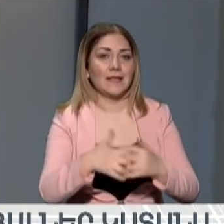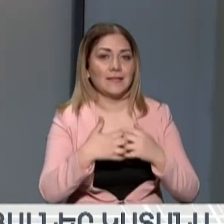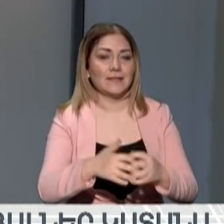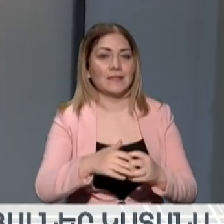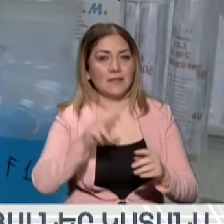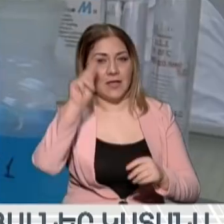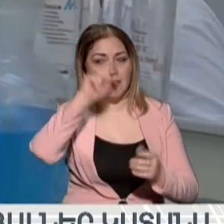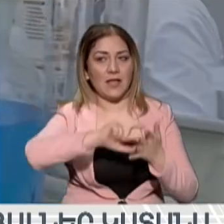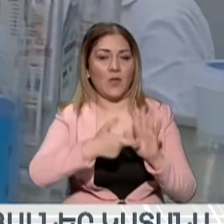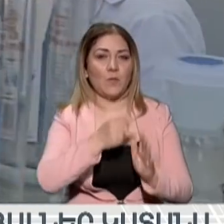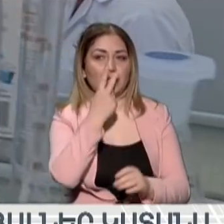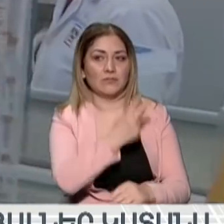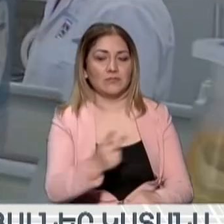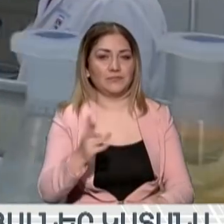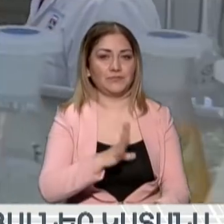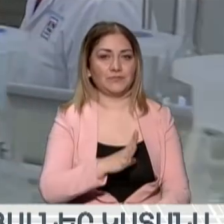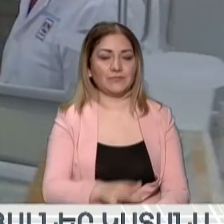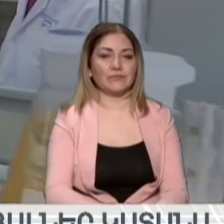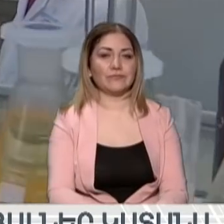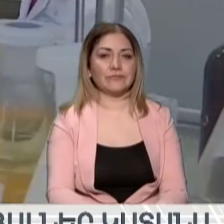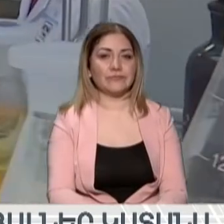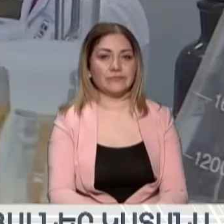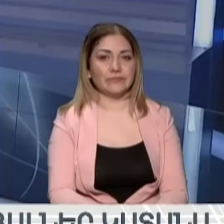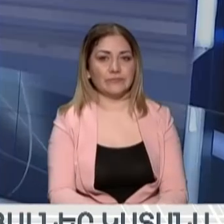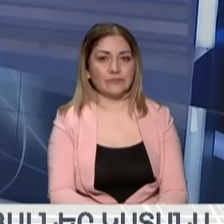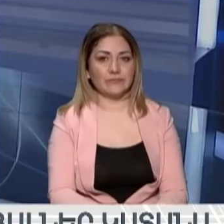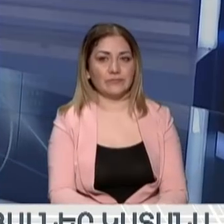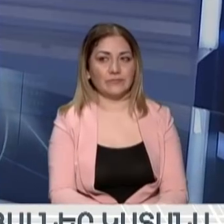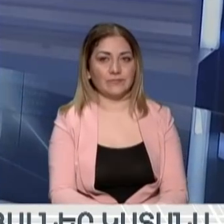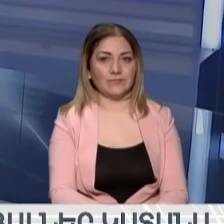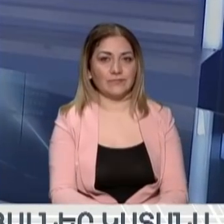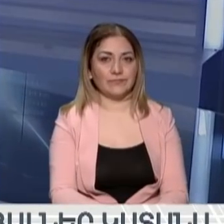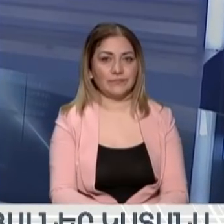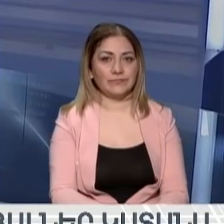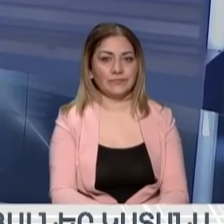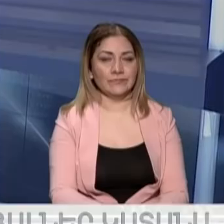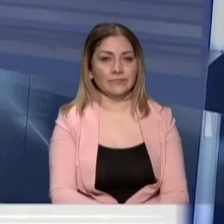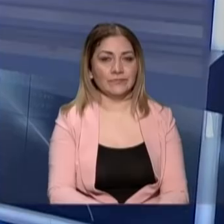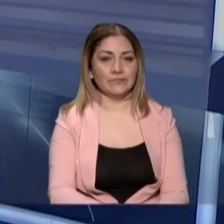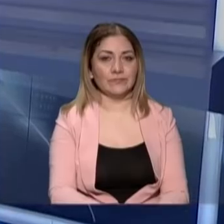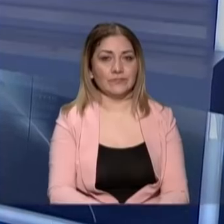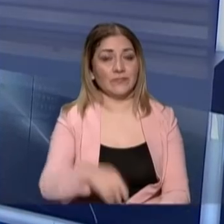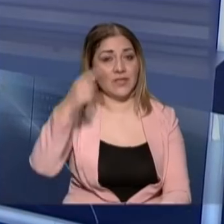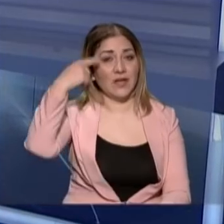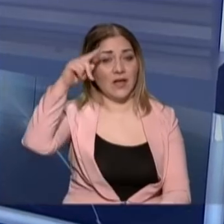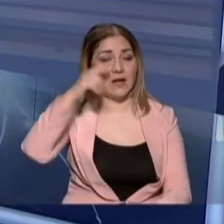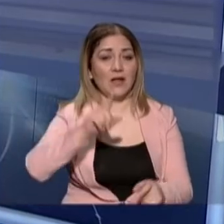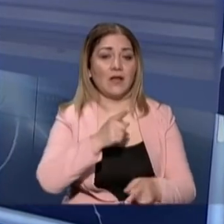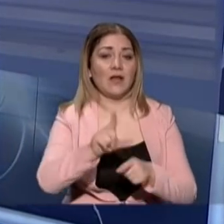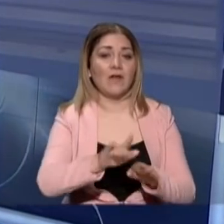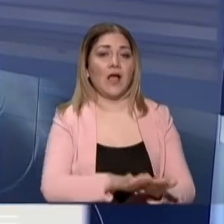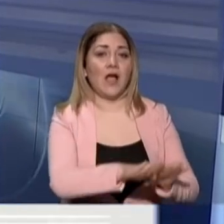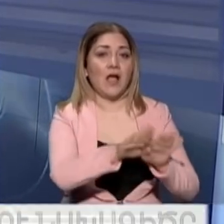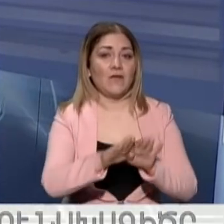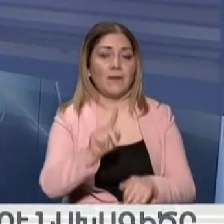հագեցած լսարաններին։ Արթուր Խաչատրյան, Վաճագան Պետրոսյան, Լուրեր։ Հարկային համակարգը ավելի հավասարաչափ